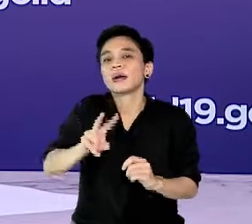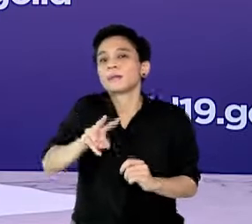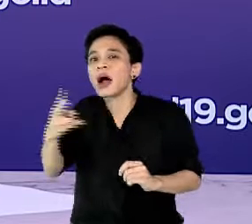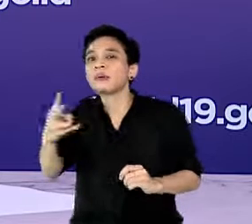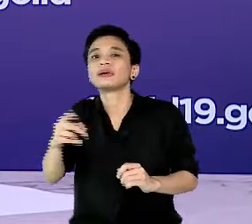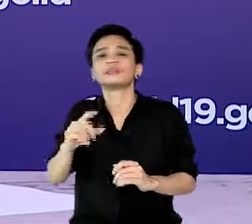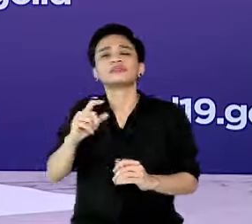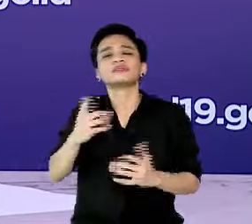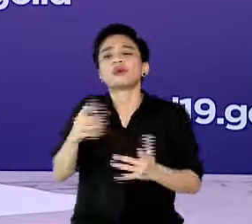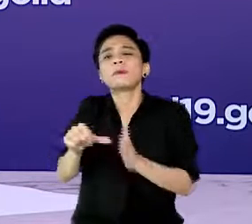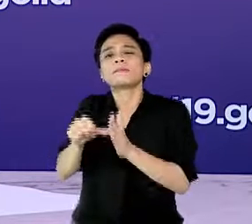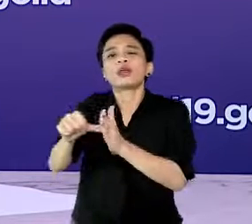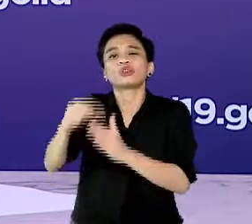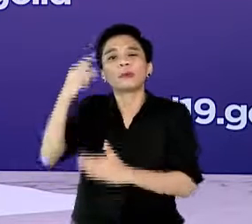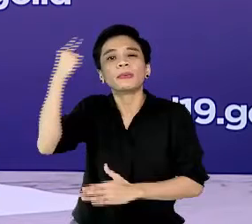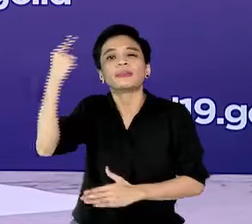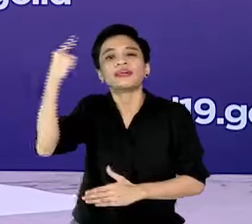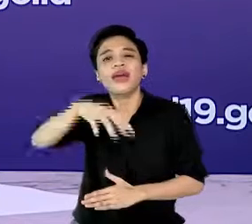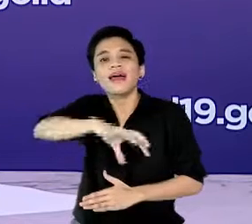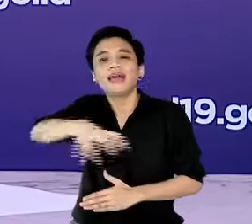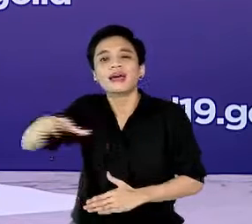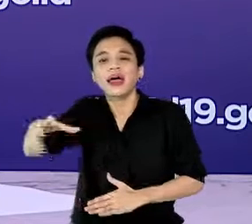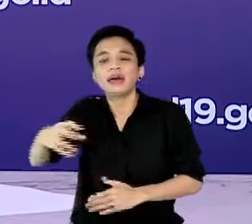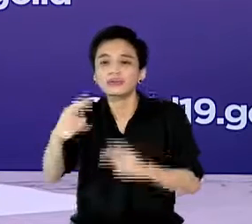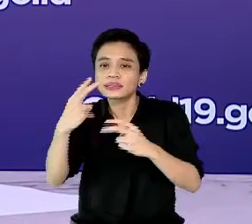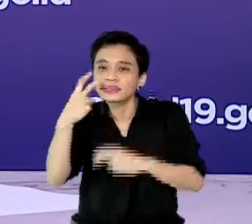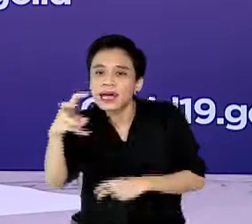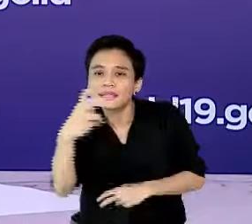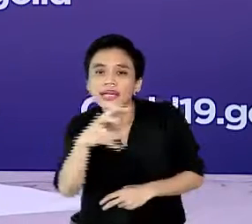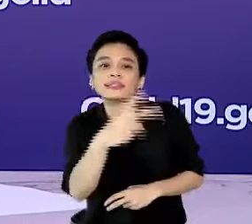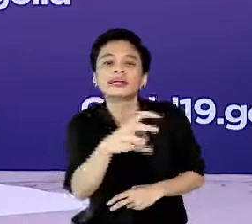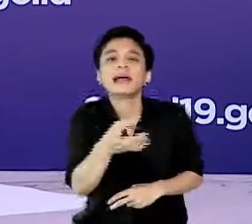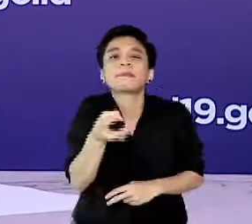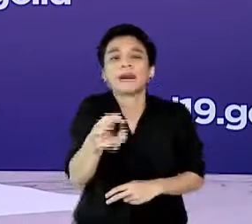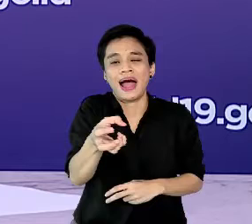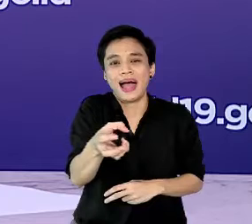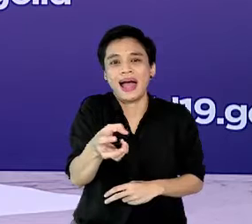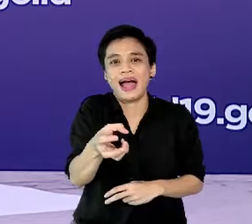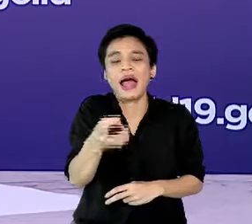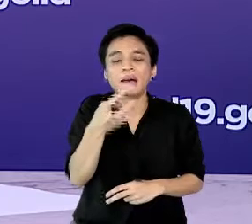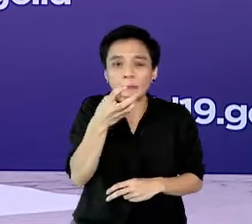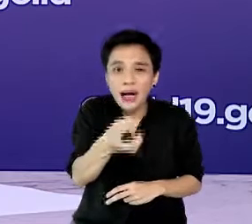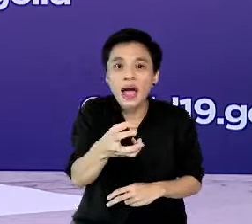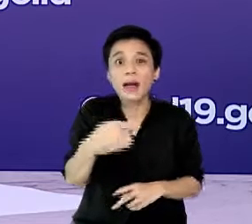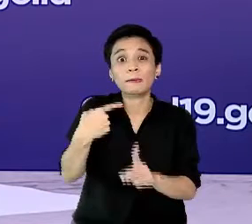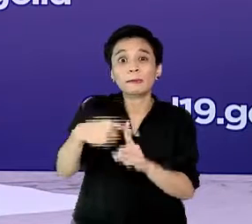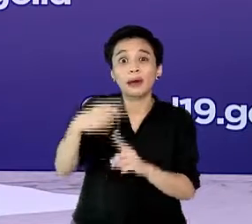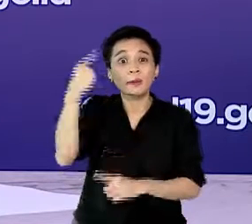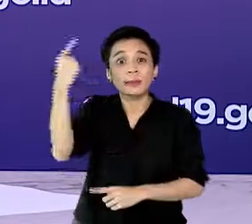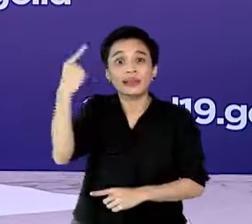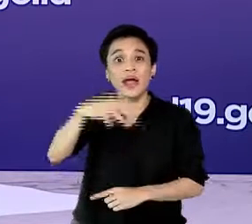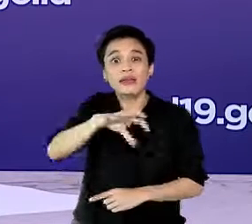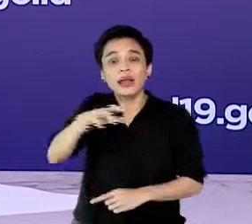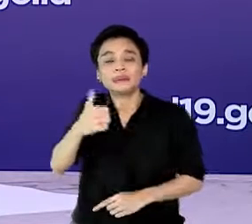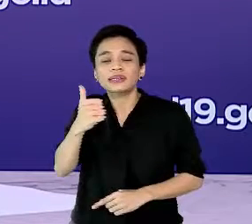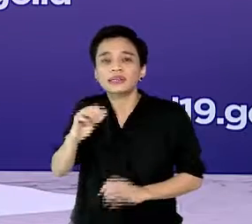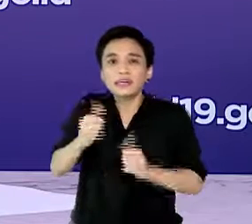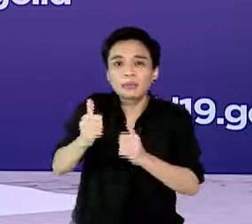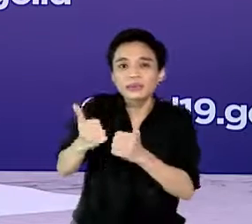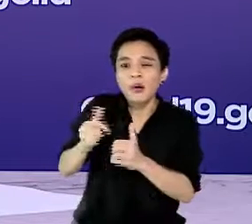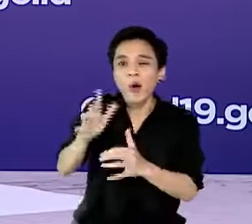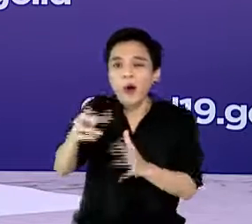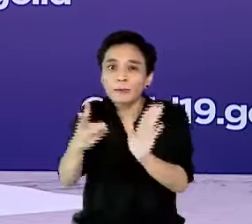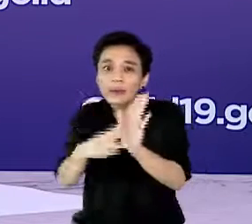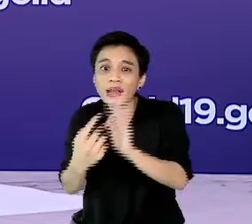daerah dapat lebih mudah memahami situasi daerahnya masing-masing lebih tinggi dan dapat melakukan langkah-langkah antisipasi yang